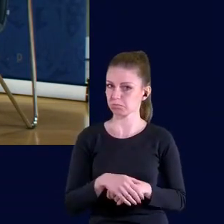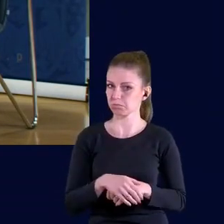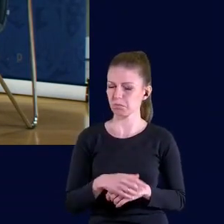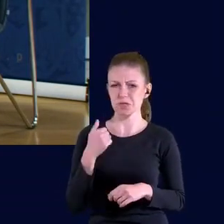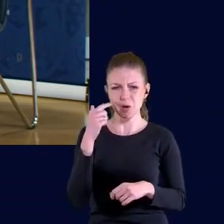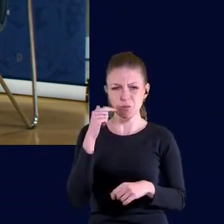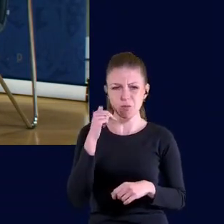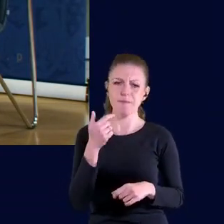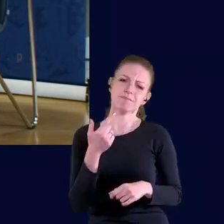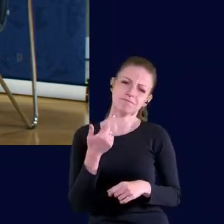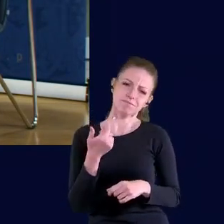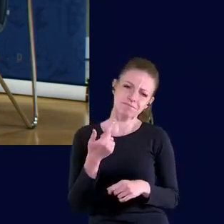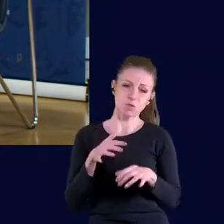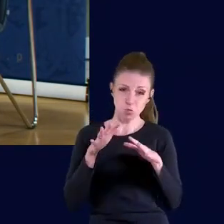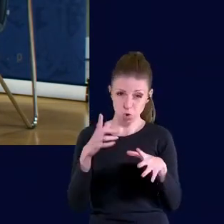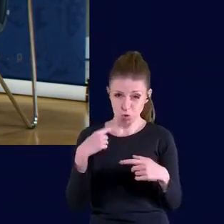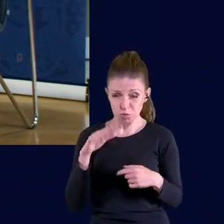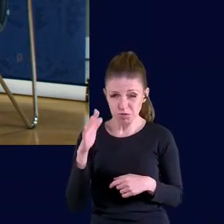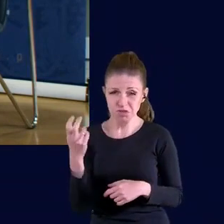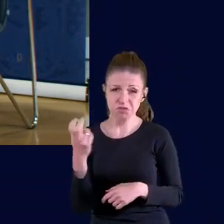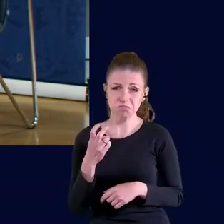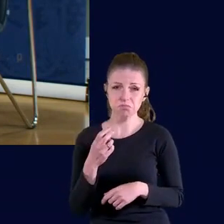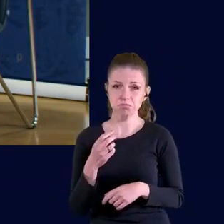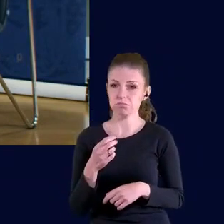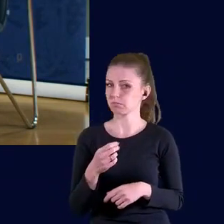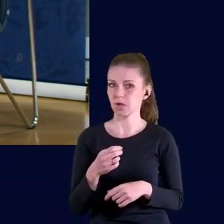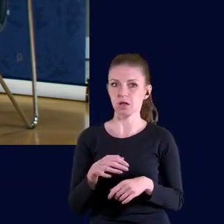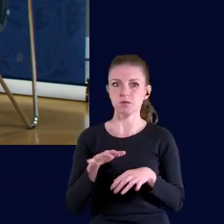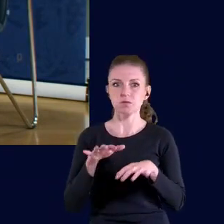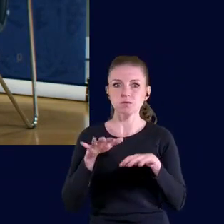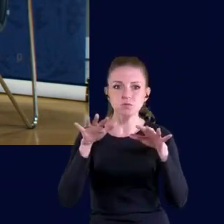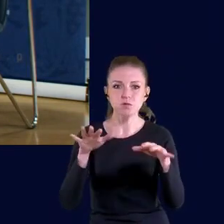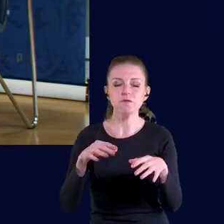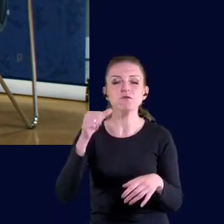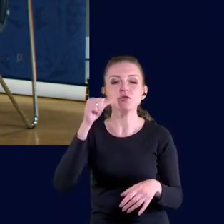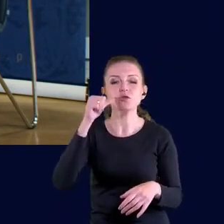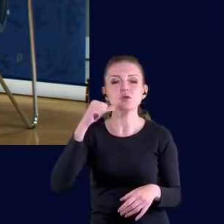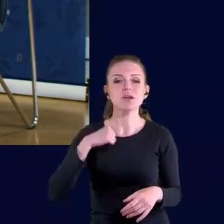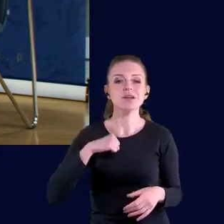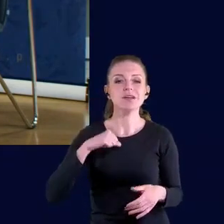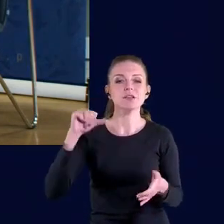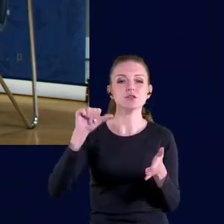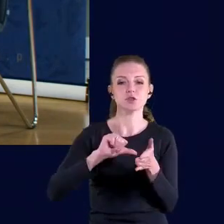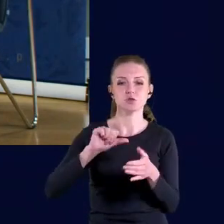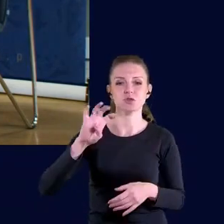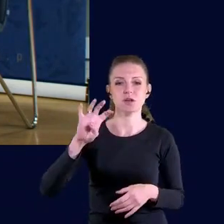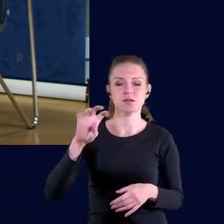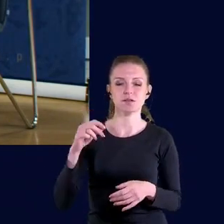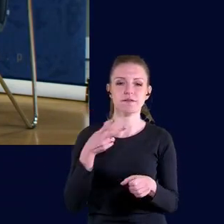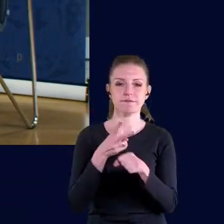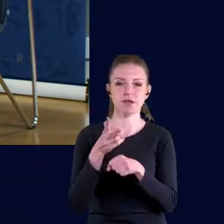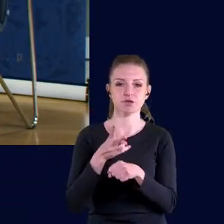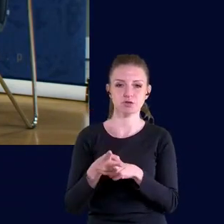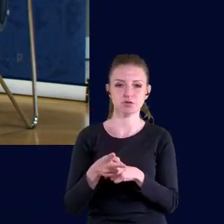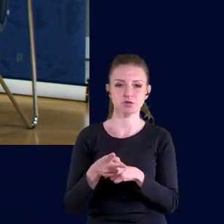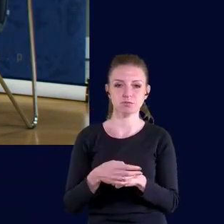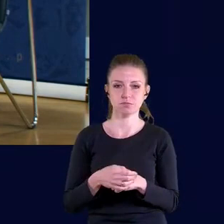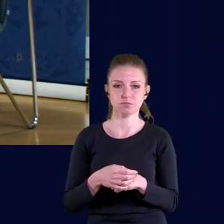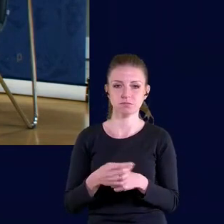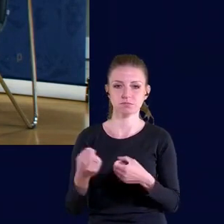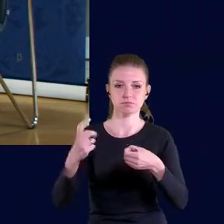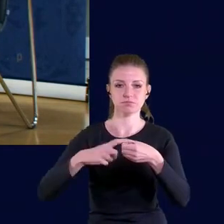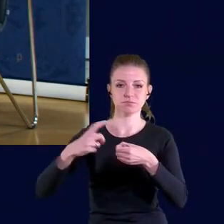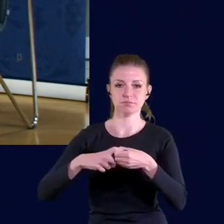a podpisał tylko wczoraj mieliśmy około 1400 unikatowych wejść w